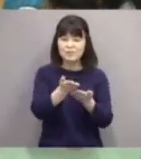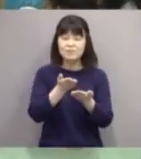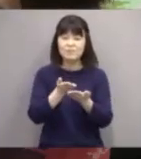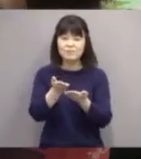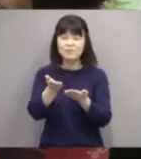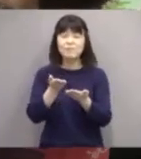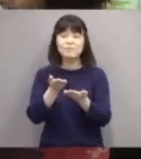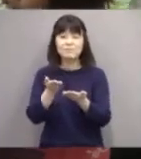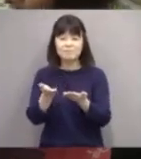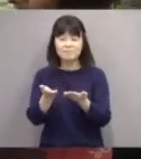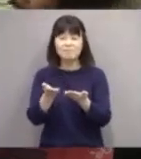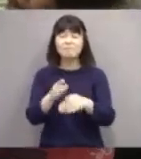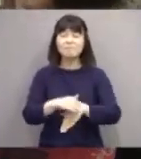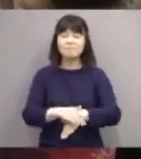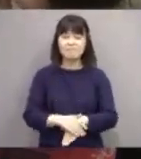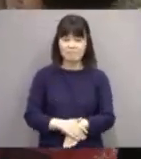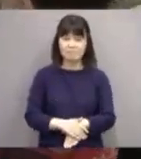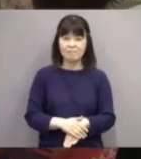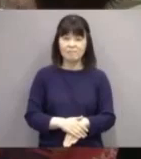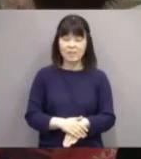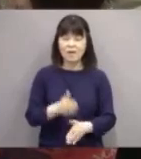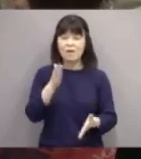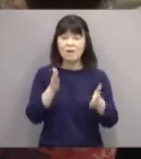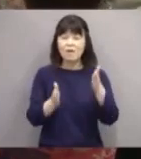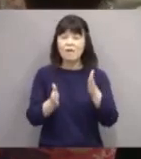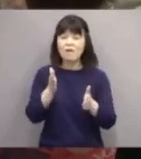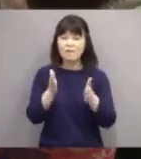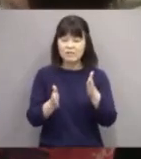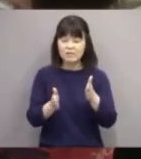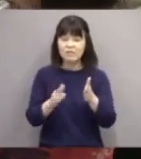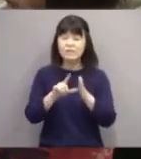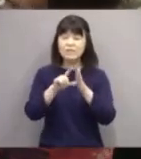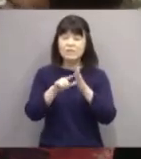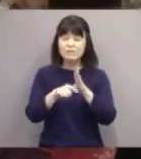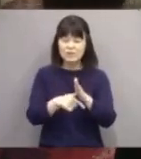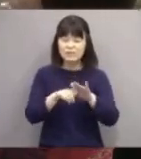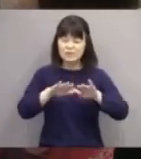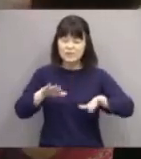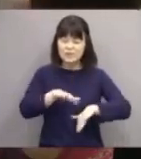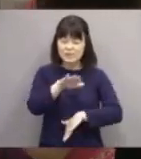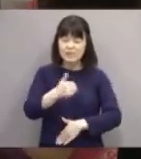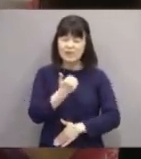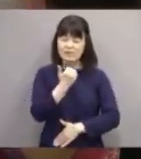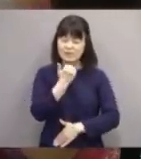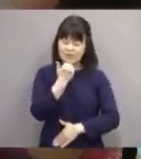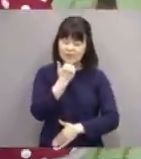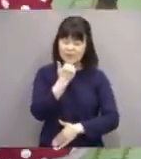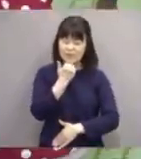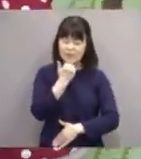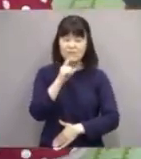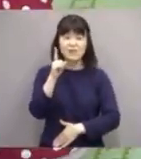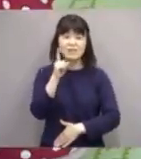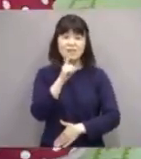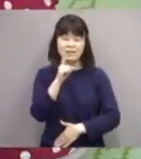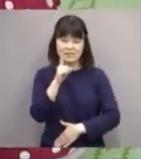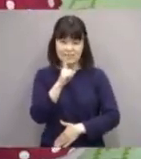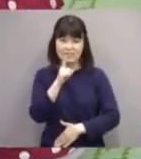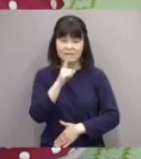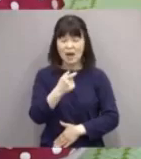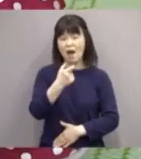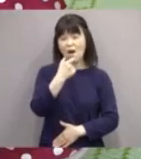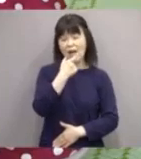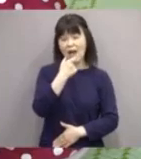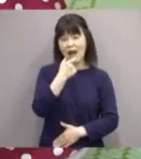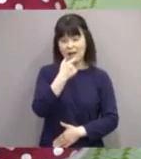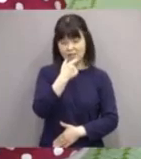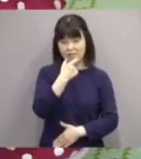やはり預かり保育の中で何を楽しみにするかっていうのは おやつがあるっていうことがすごく子どもたちにと